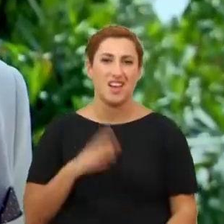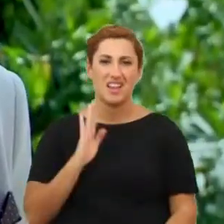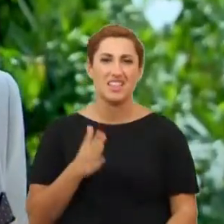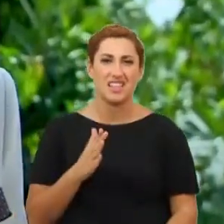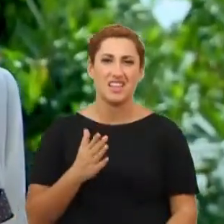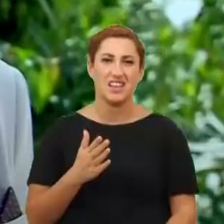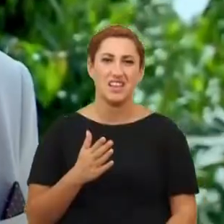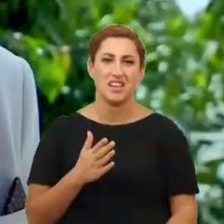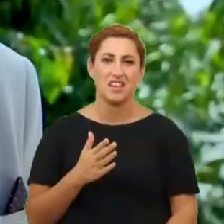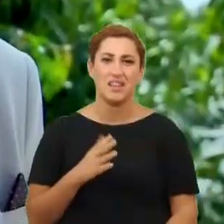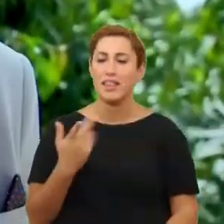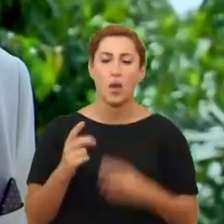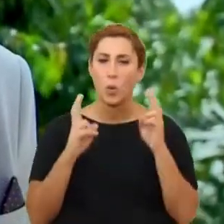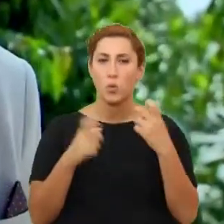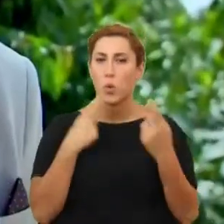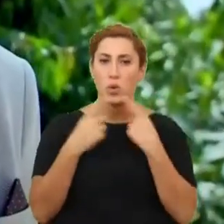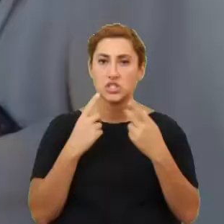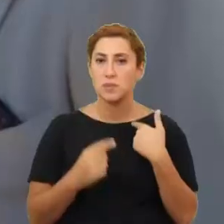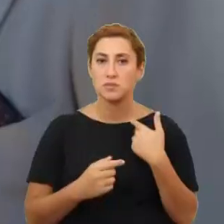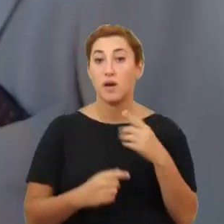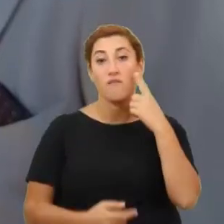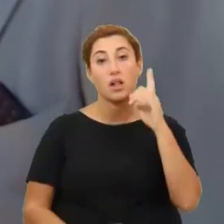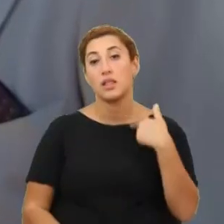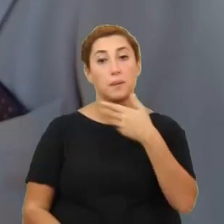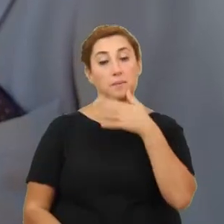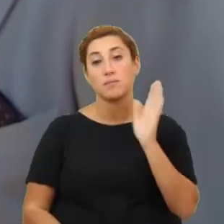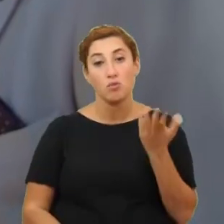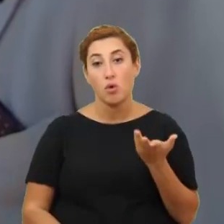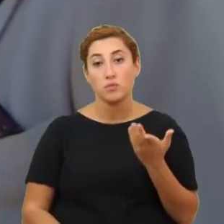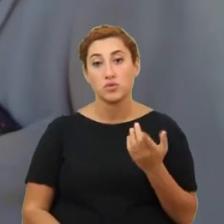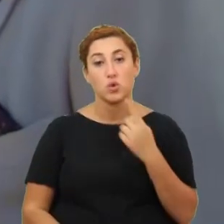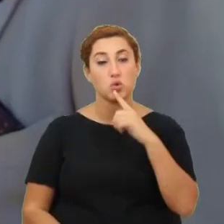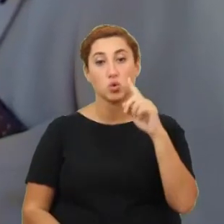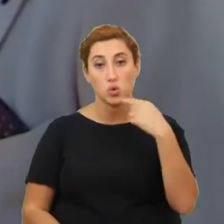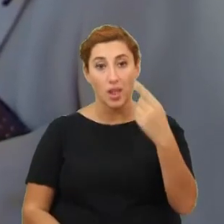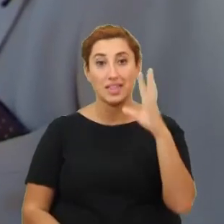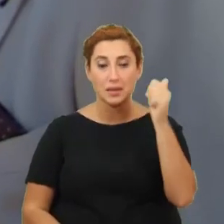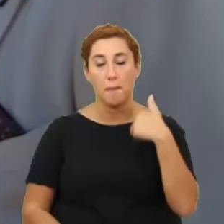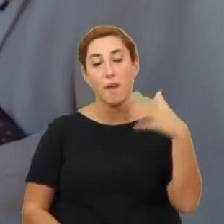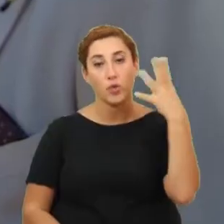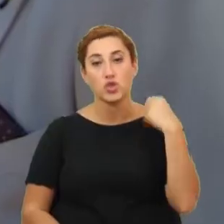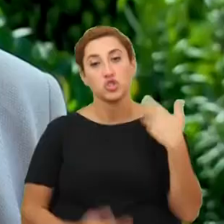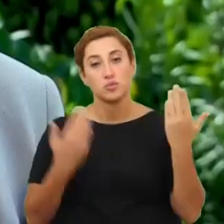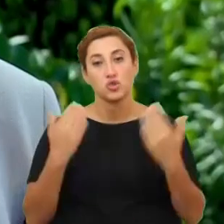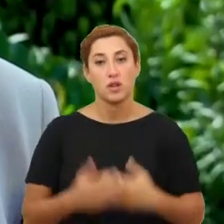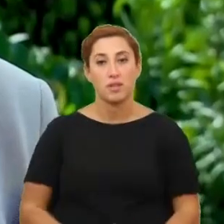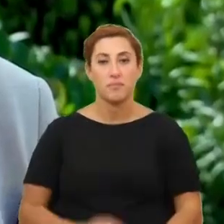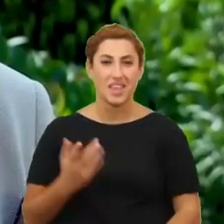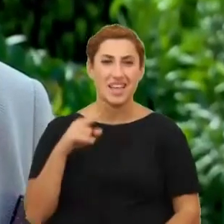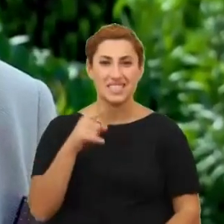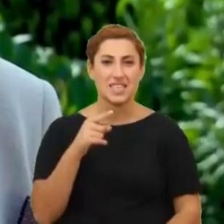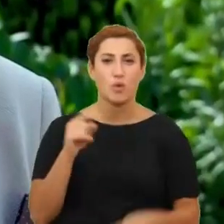ya. Ne konuda konuşacakmış benimle? Vallahi bilmiyorum işte. Söylediği zaman ben de öğreneceğim inşallah. Yani